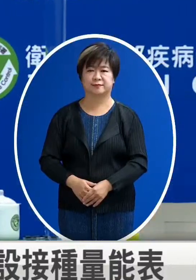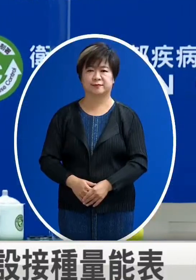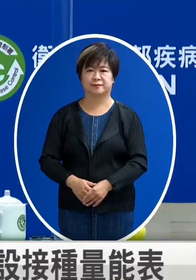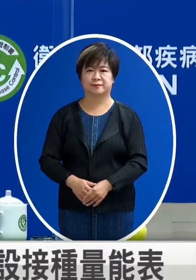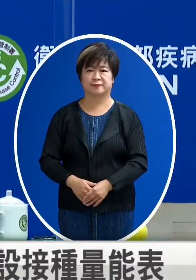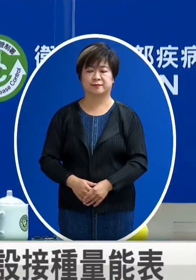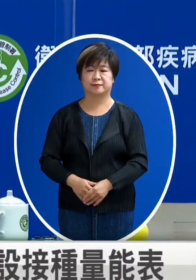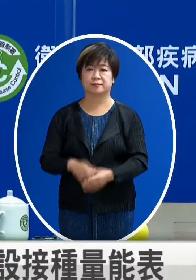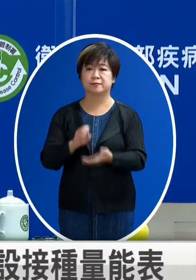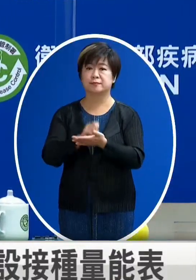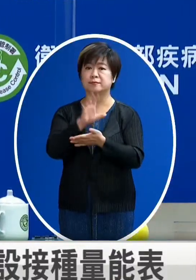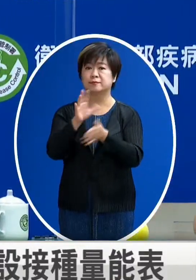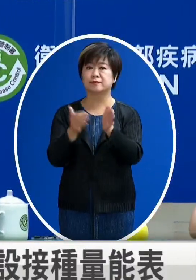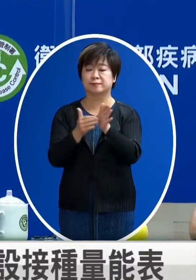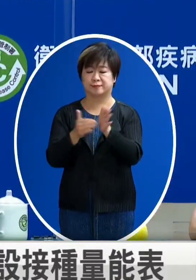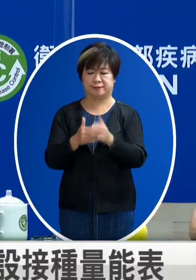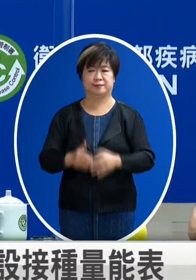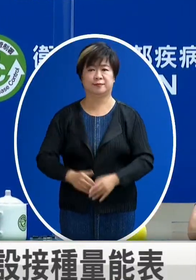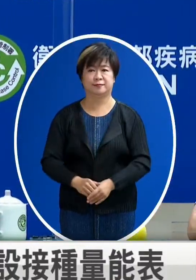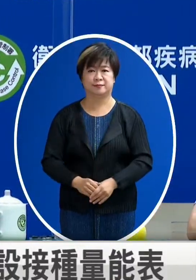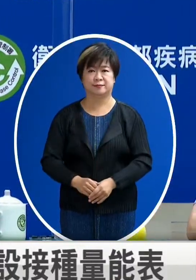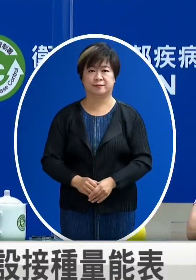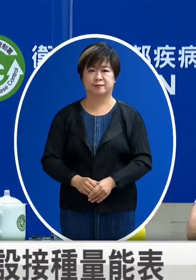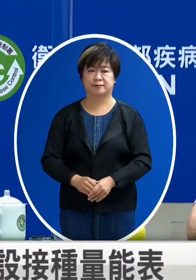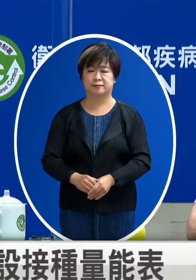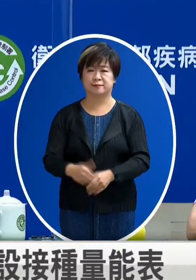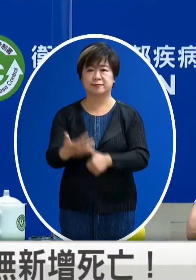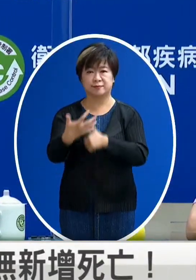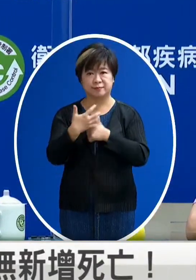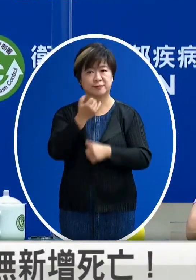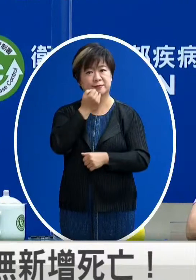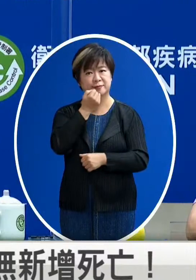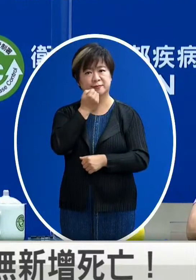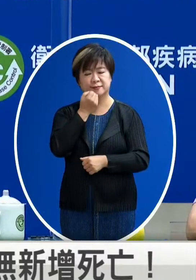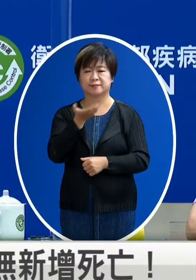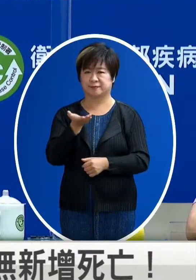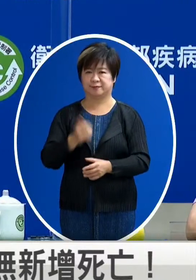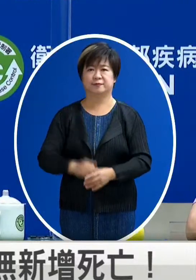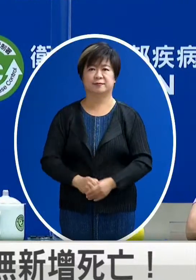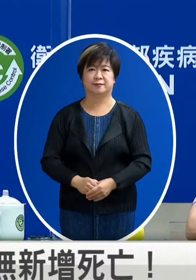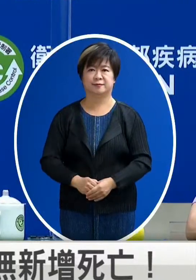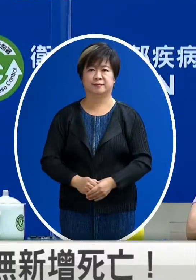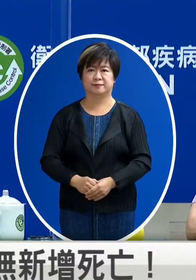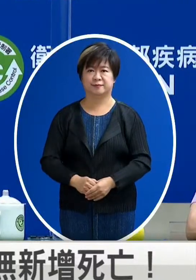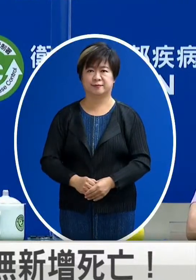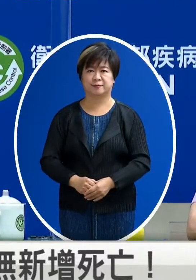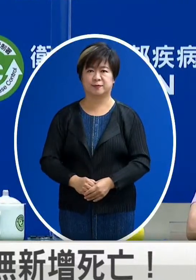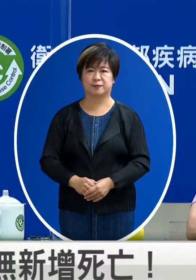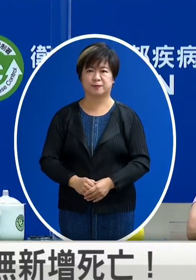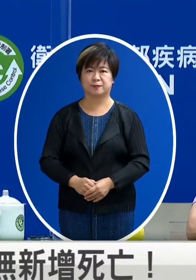好，那我们今天的报告就先到这边，然后看各位媒体有什么需要询问的地方。